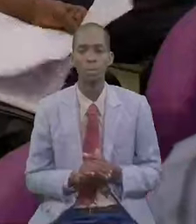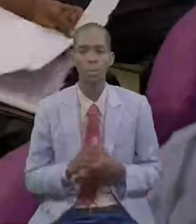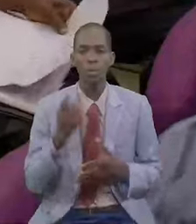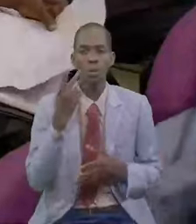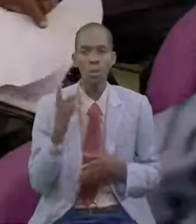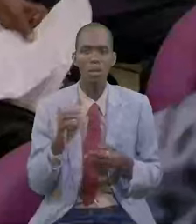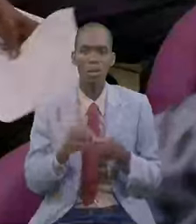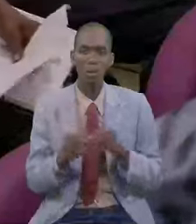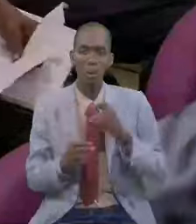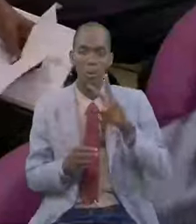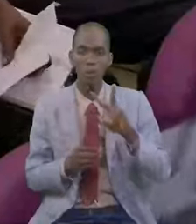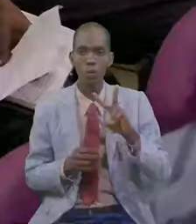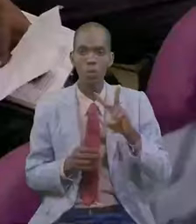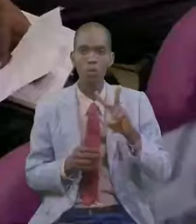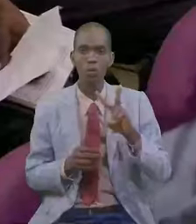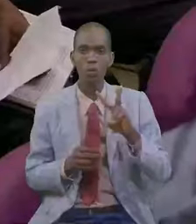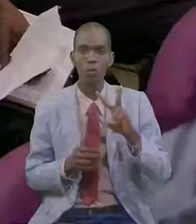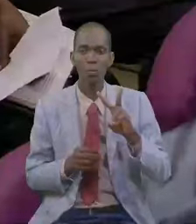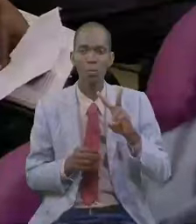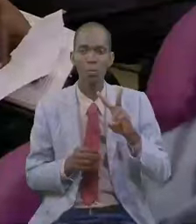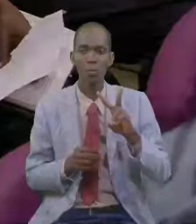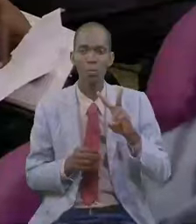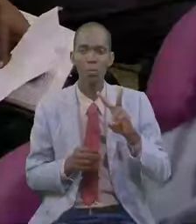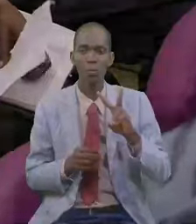Voyons numéro 2 ici.